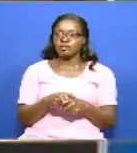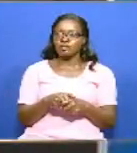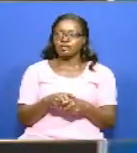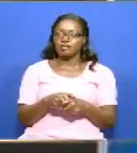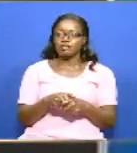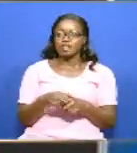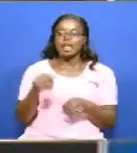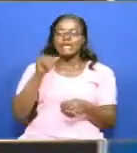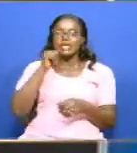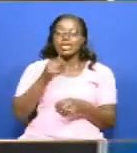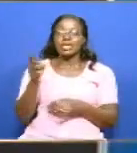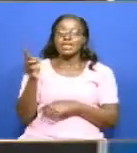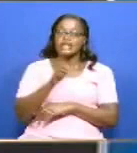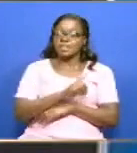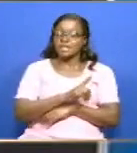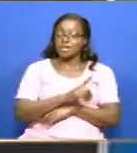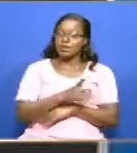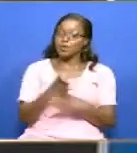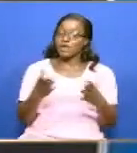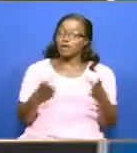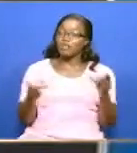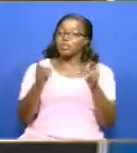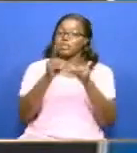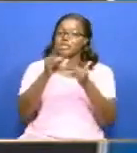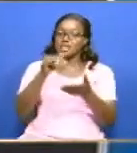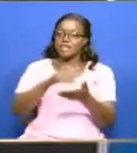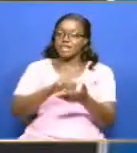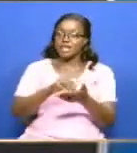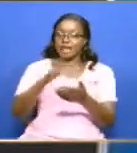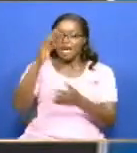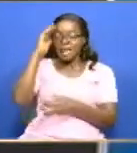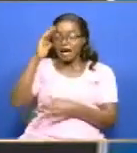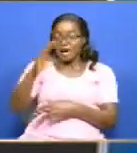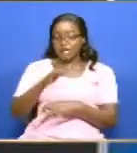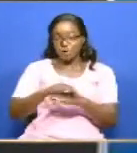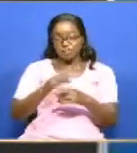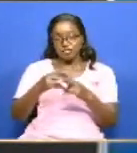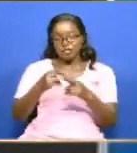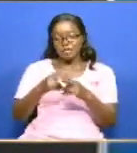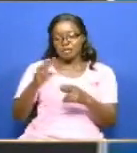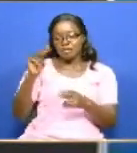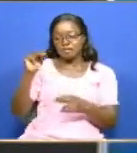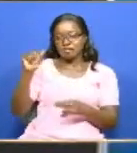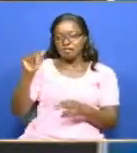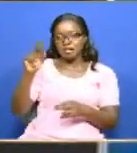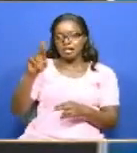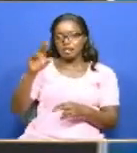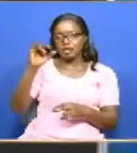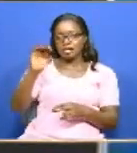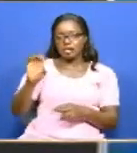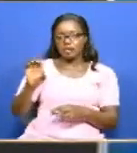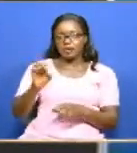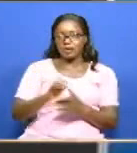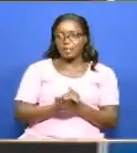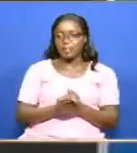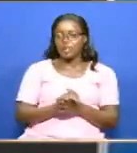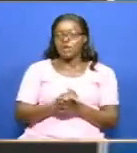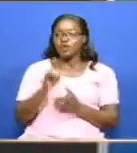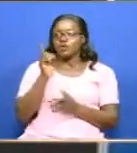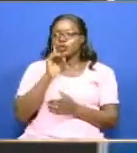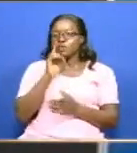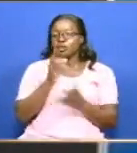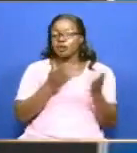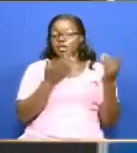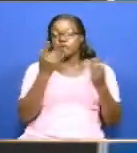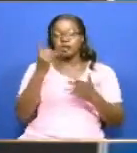siku nyingine ambapo tunakutana tena. Hujambo popote ulipo, naitwa Mari Yambo. Hapo kesho tarajia vipindi vya jua